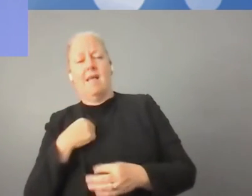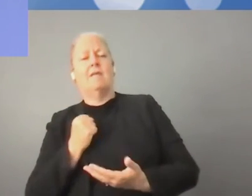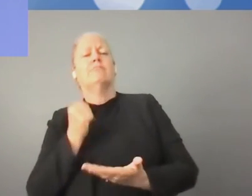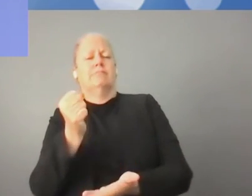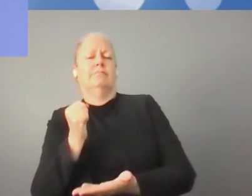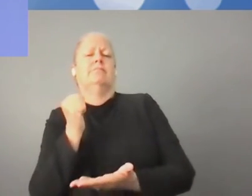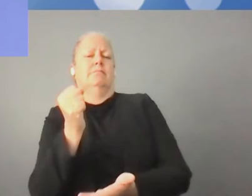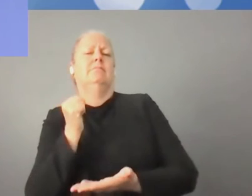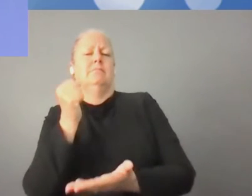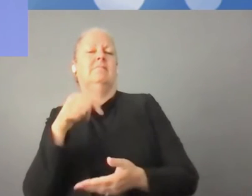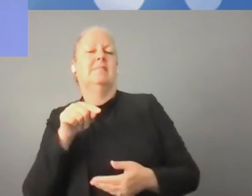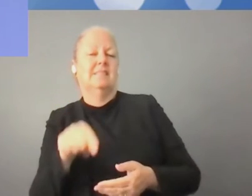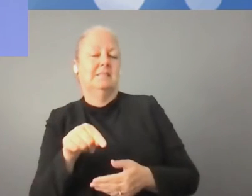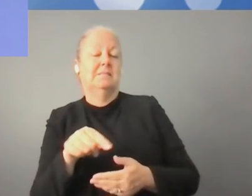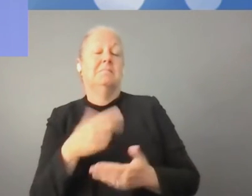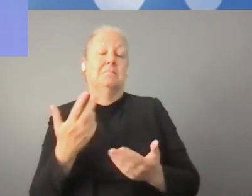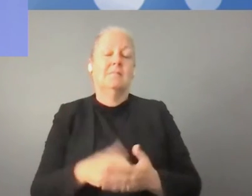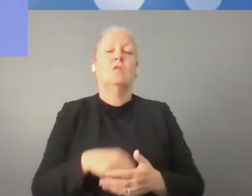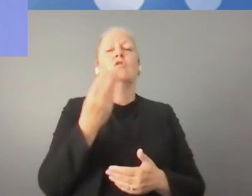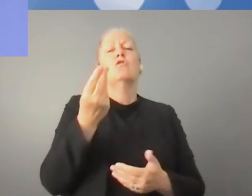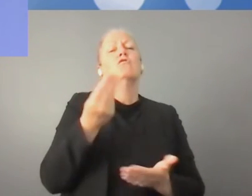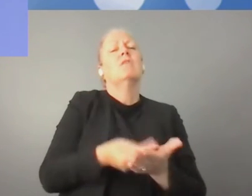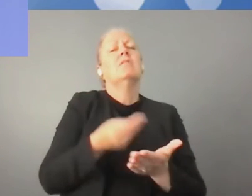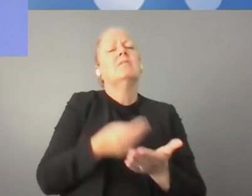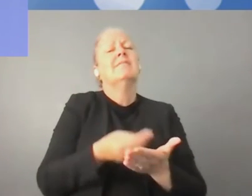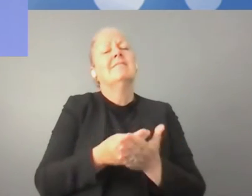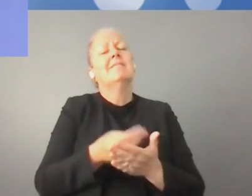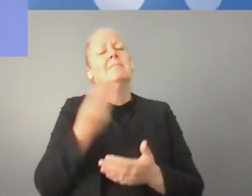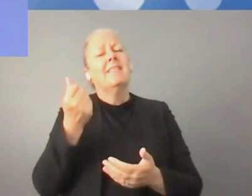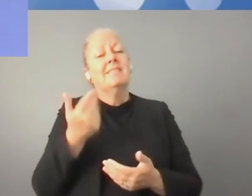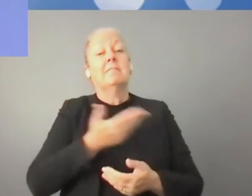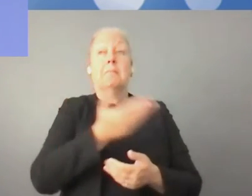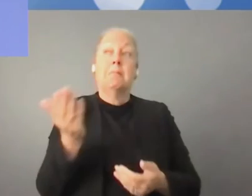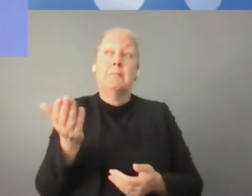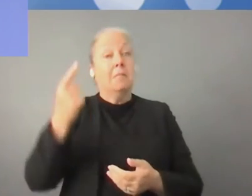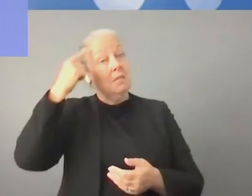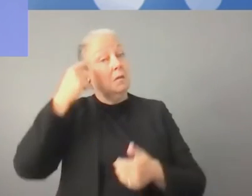о так называемом органическом развитии. Хотят